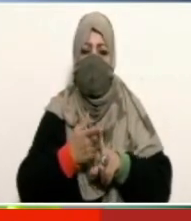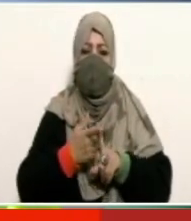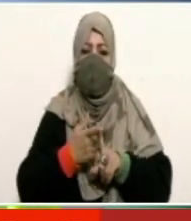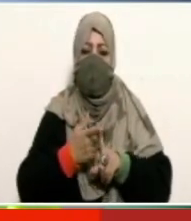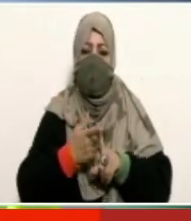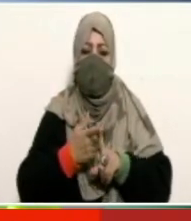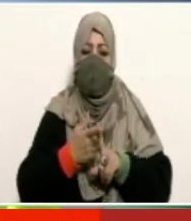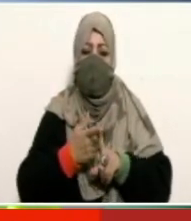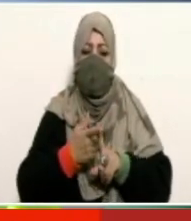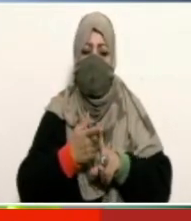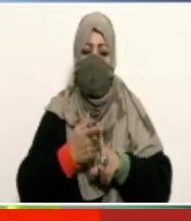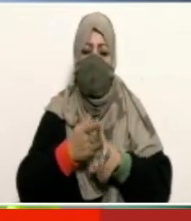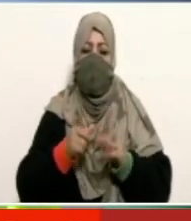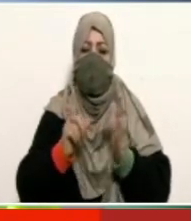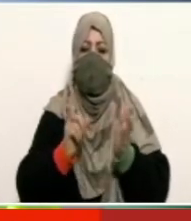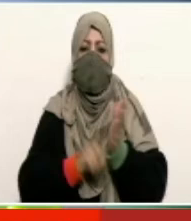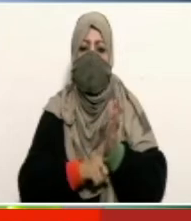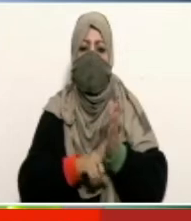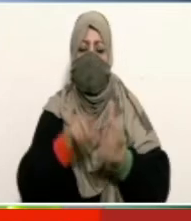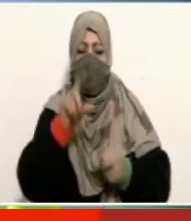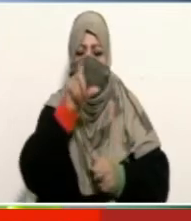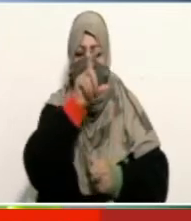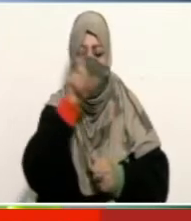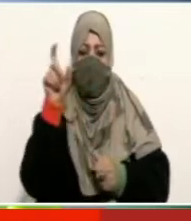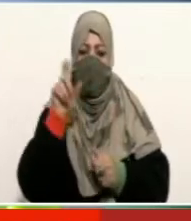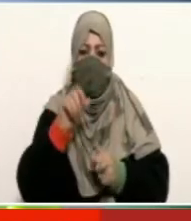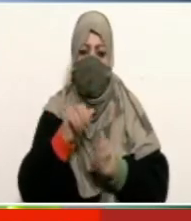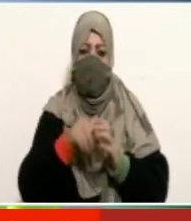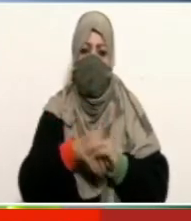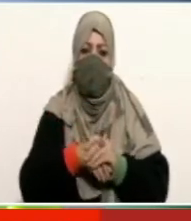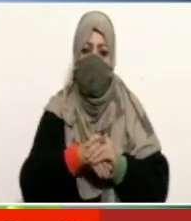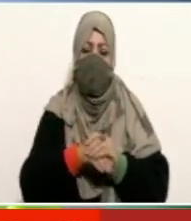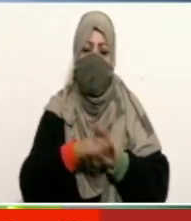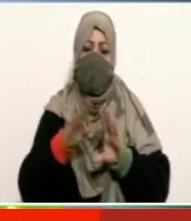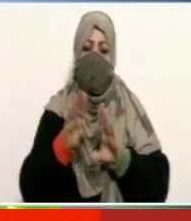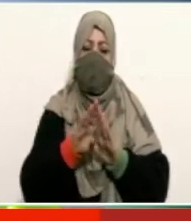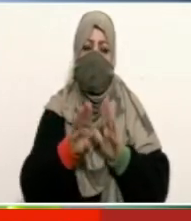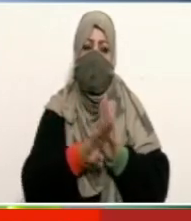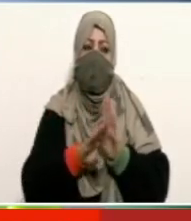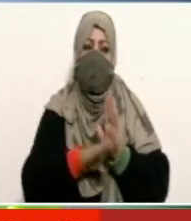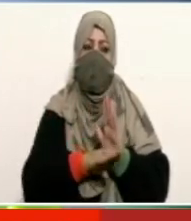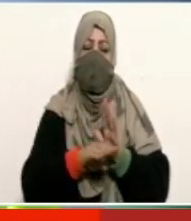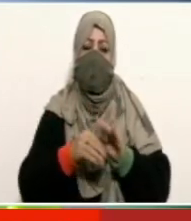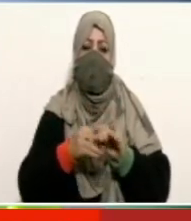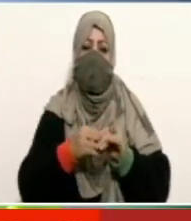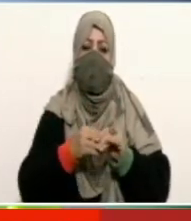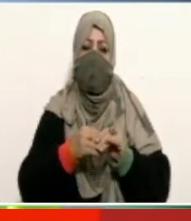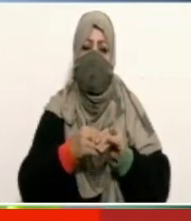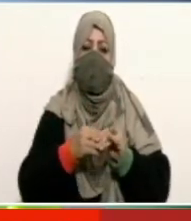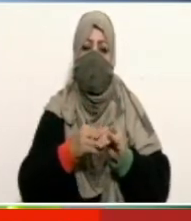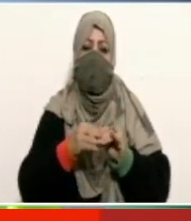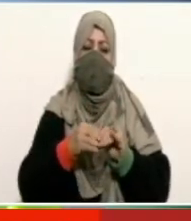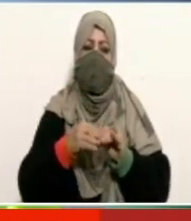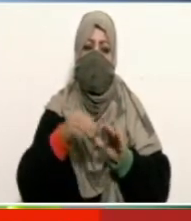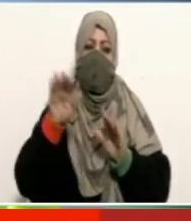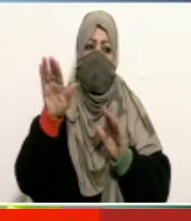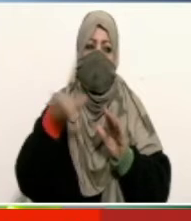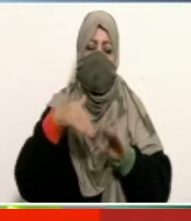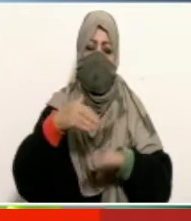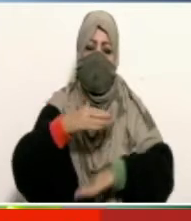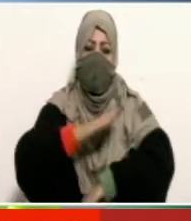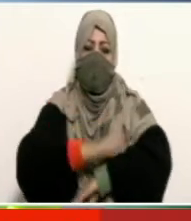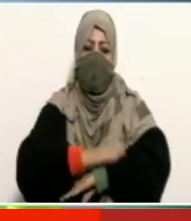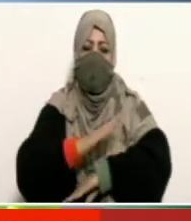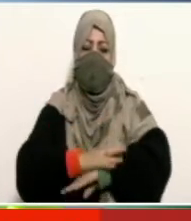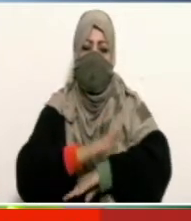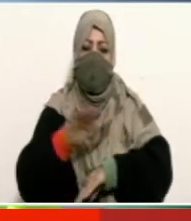حالياً دايرين برنامج على أساس أنك تجي تكتب عقد، فهذا أنك ما تطلقش إلا